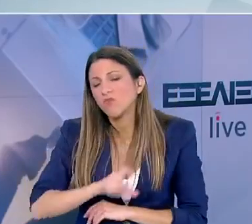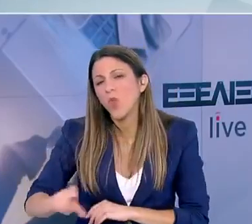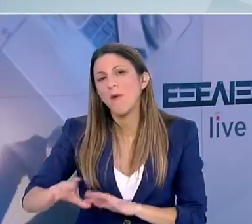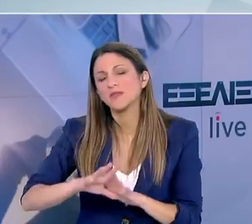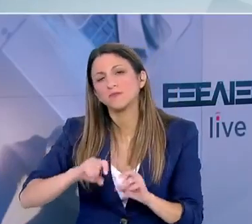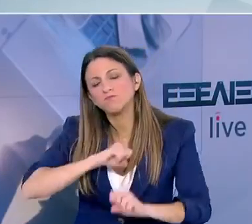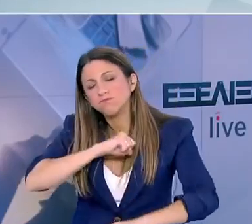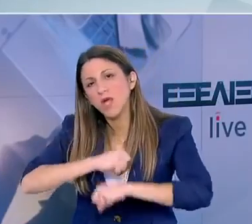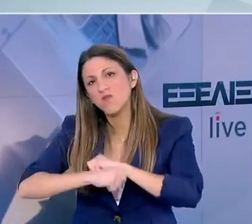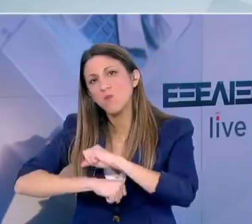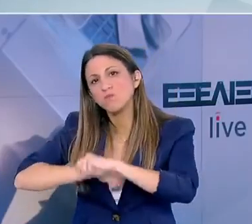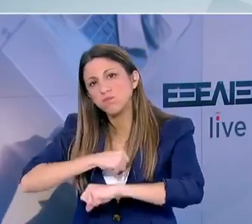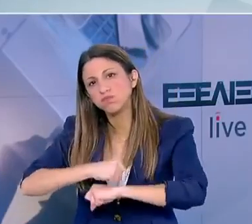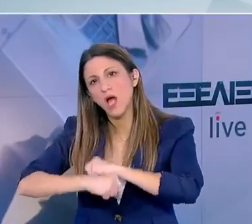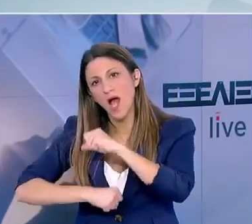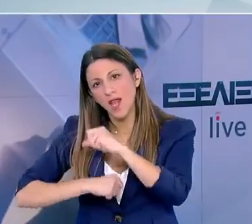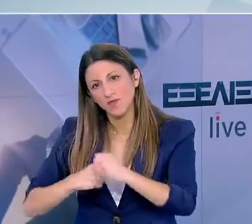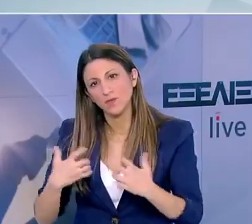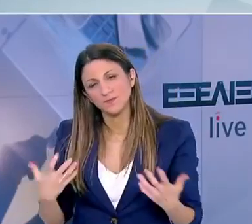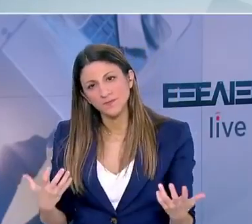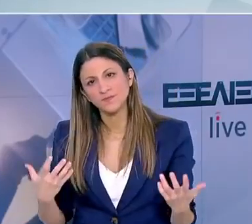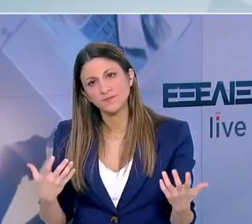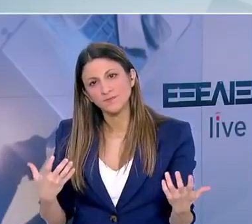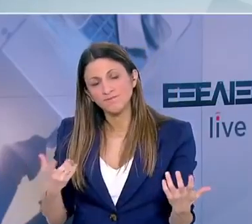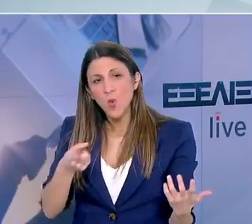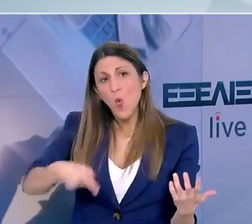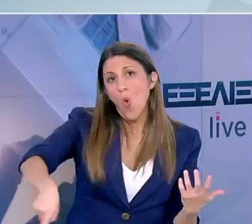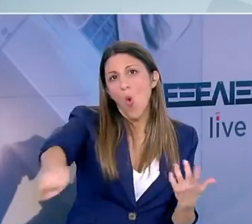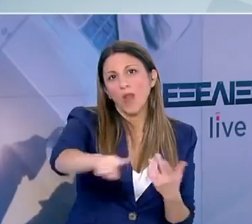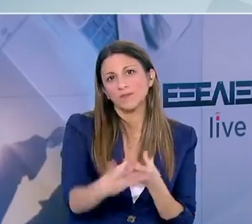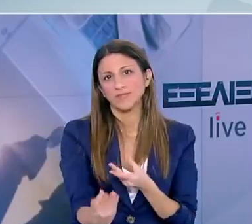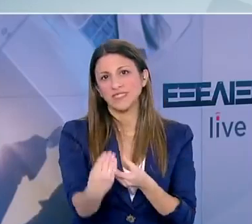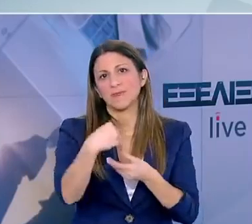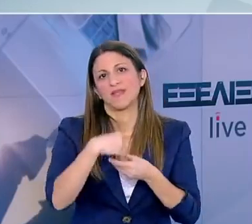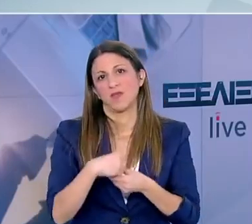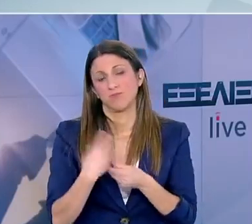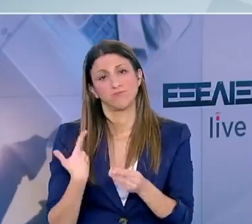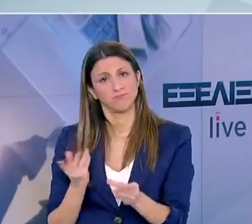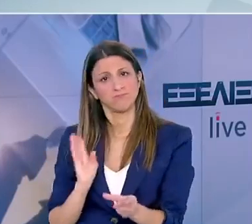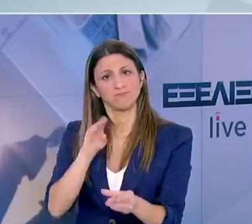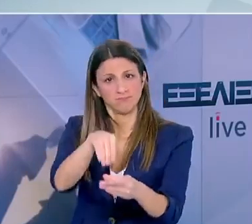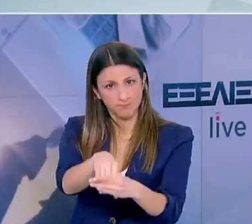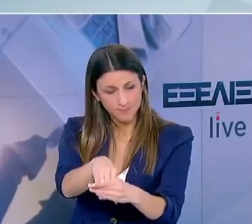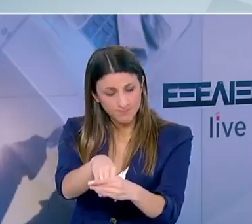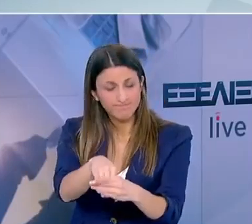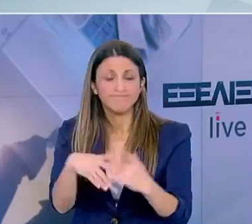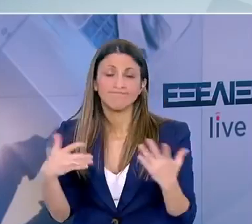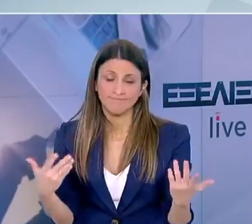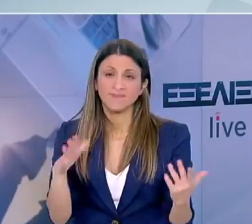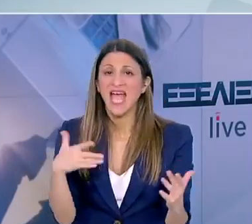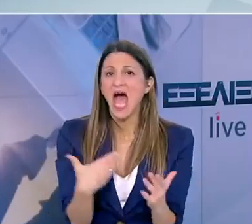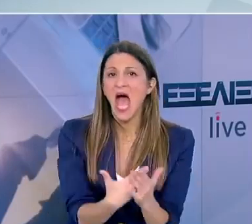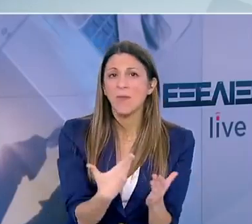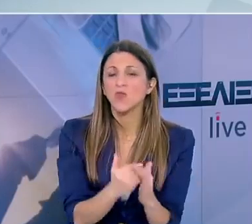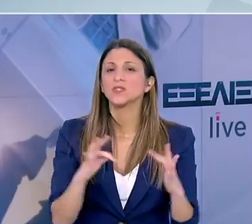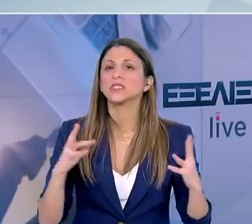μια τεράστια προσπάθεια με πρωταγωνιστές όλους εμάς. Μια προσπάθεια που έχει φέρει στο προσκήνιο όσα μας ενώνουν και που αποδεικνύει